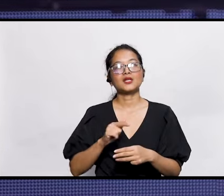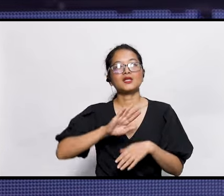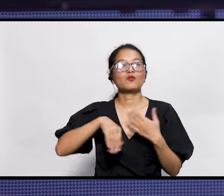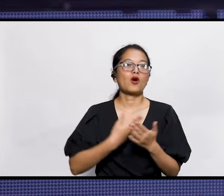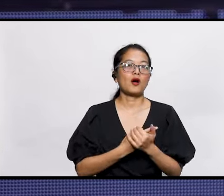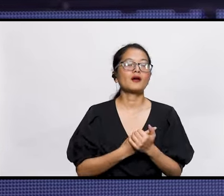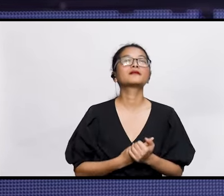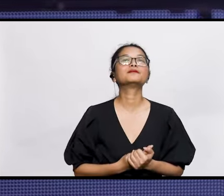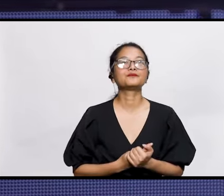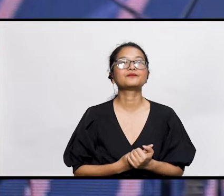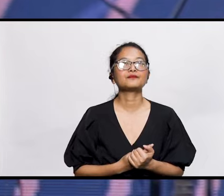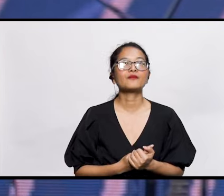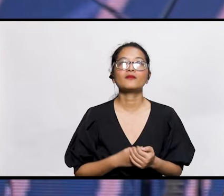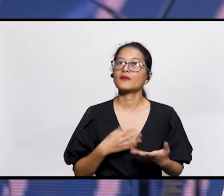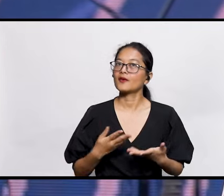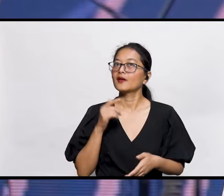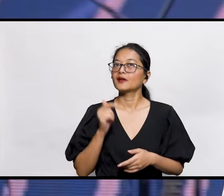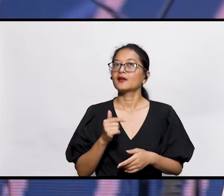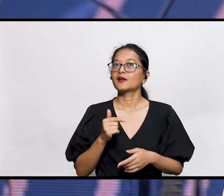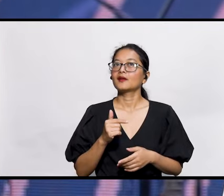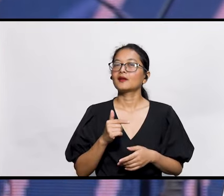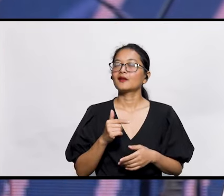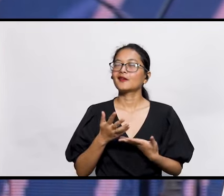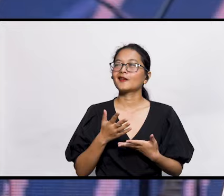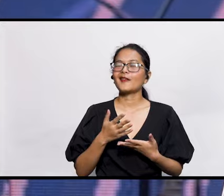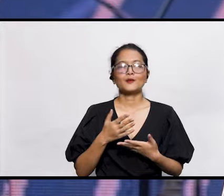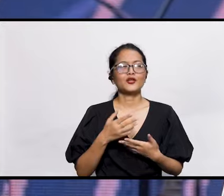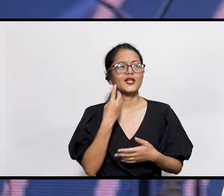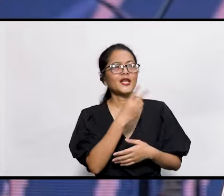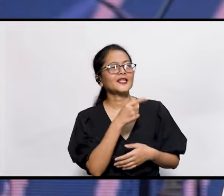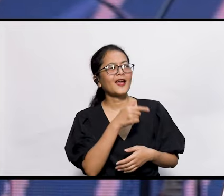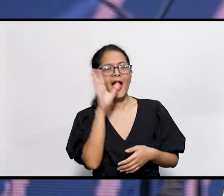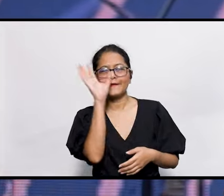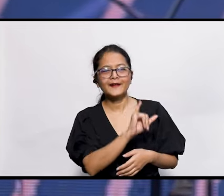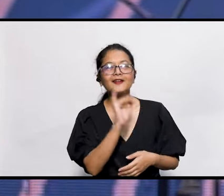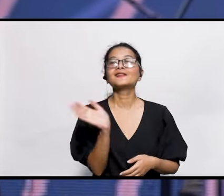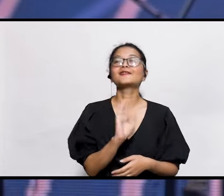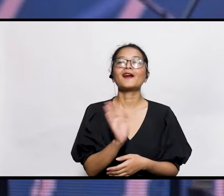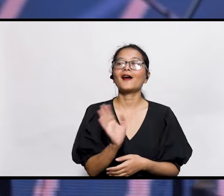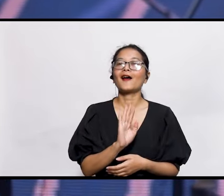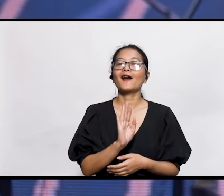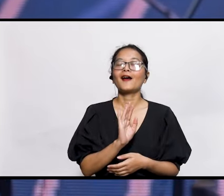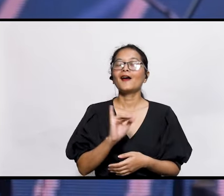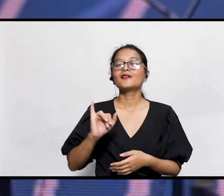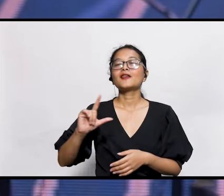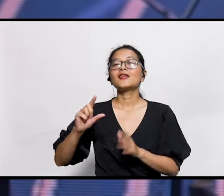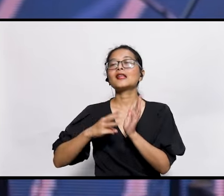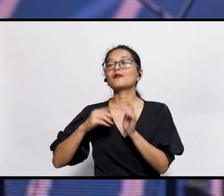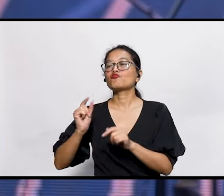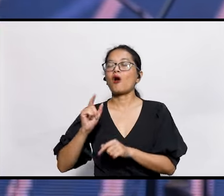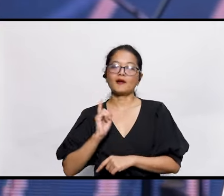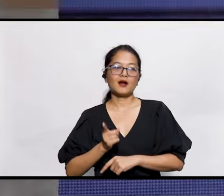semuanya jadi ini sudah sudah gak asing lagi secara secara stific semuanya